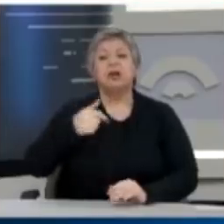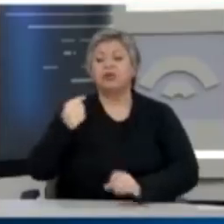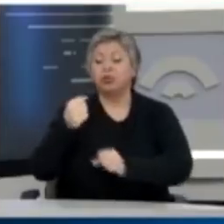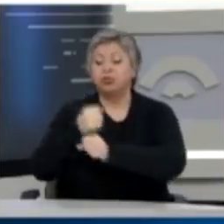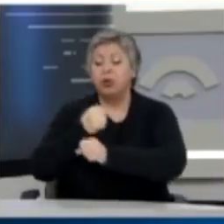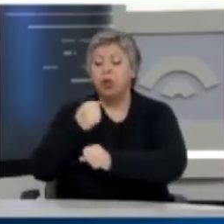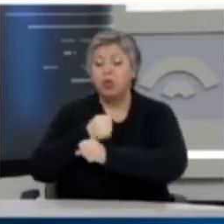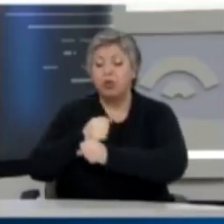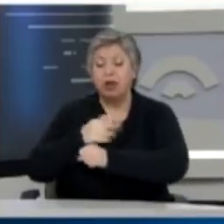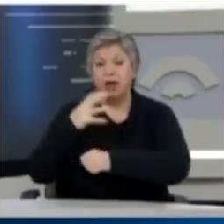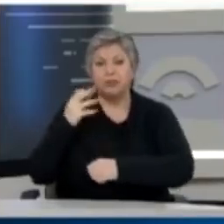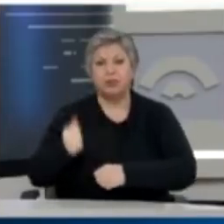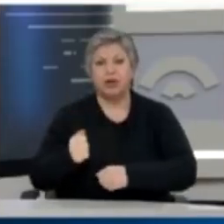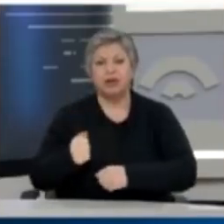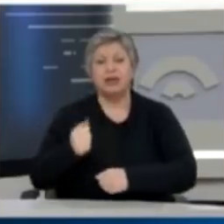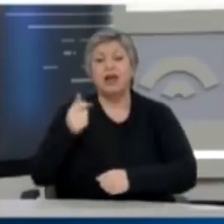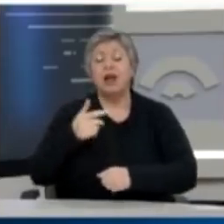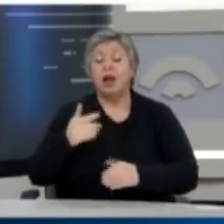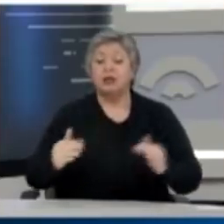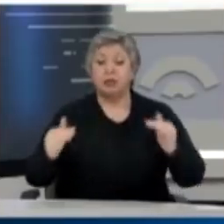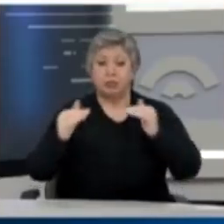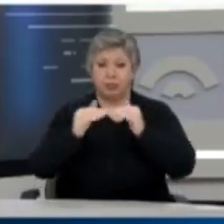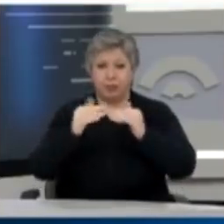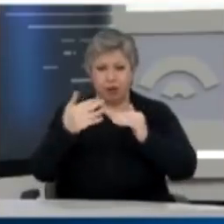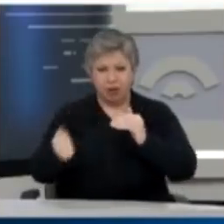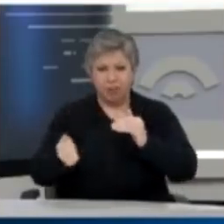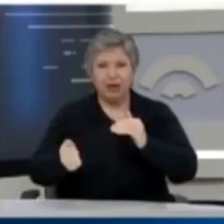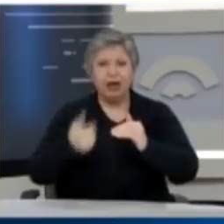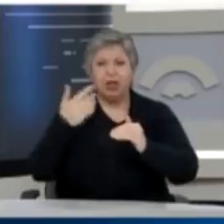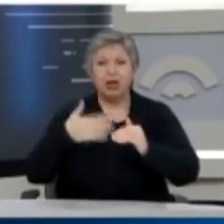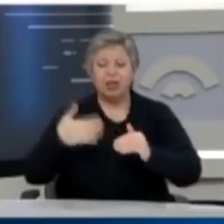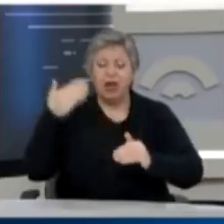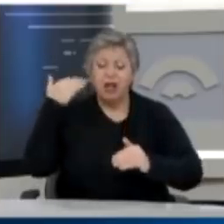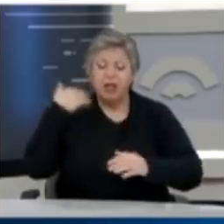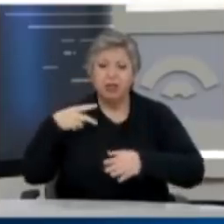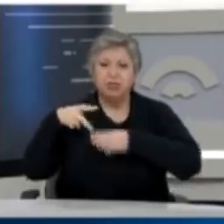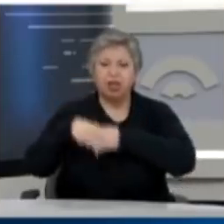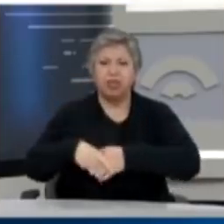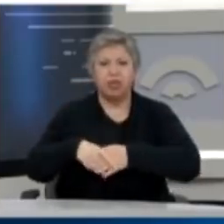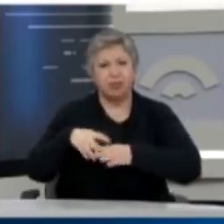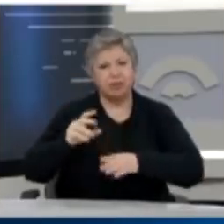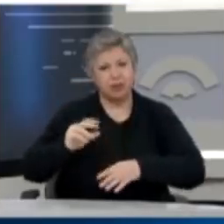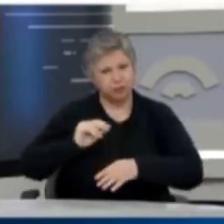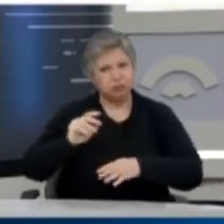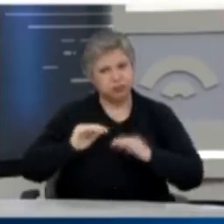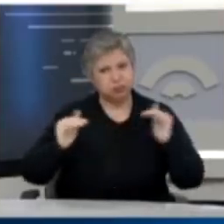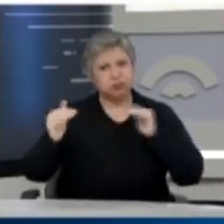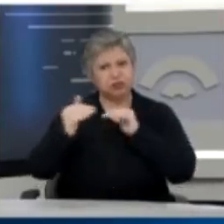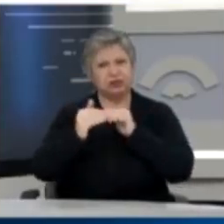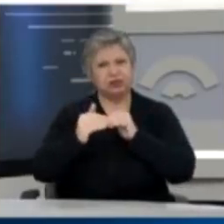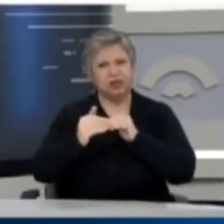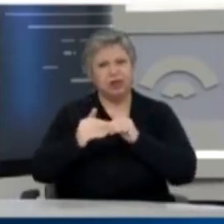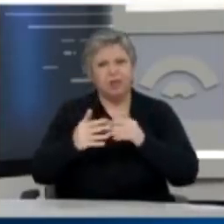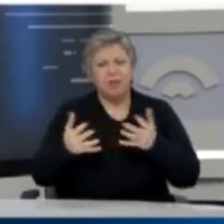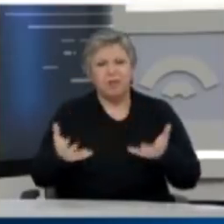εργατικής δύναμης, εξισώνει τον εκμεταλλευτή με τον εκμεταλλευόμενο, τον καταπιεστή με τον καταπιεζόμενο. Από πού και ως